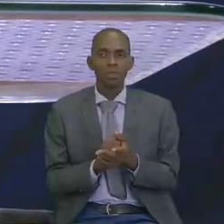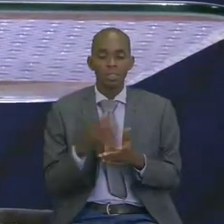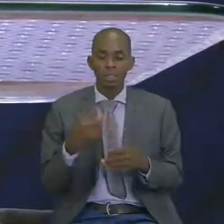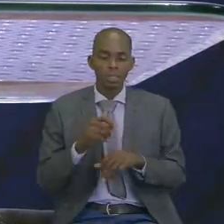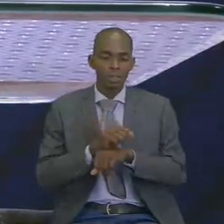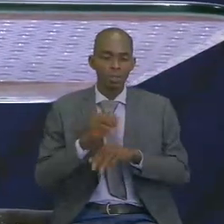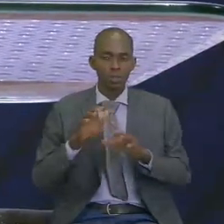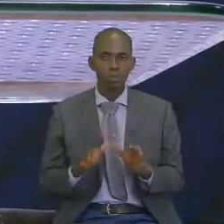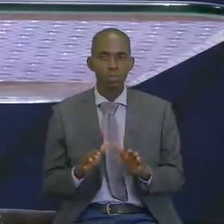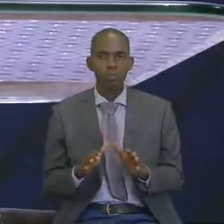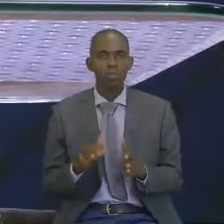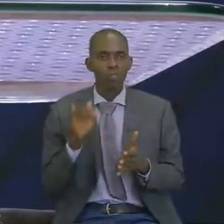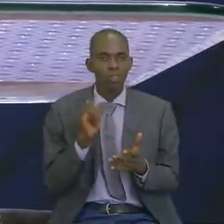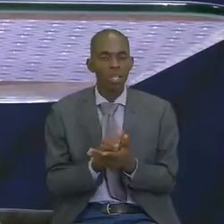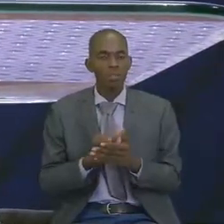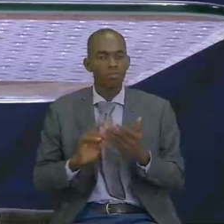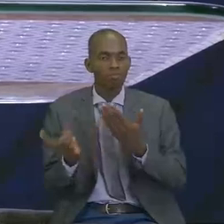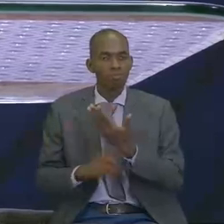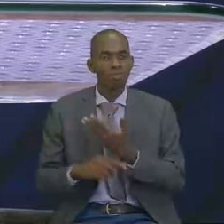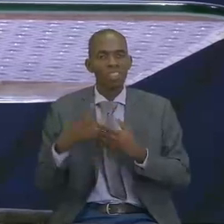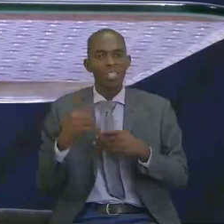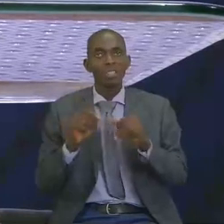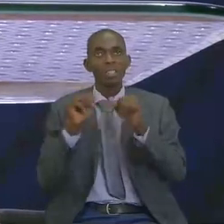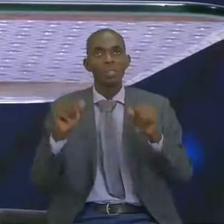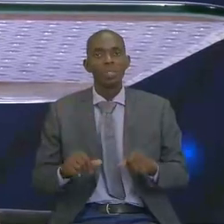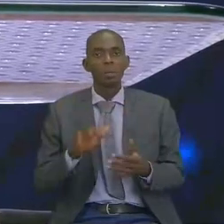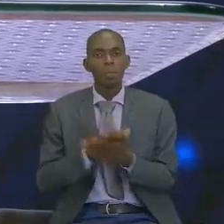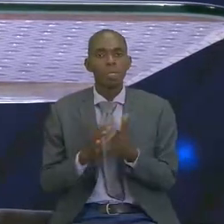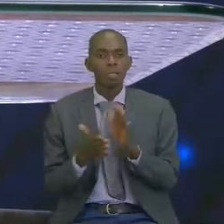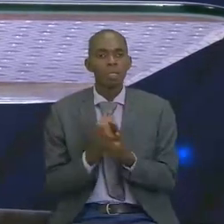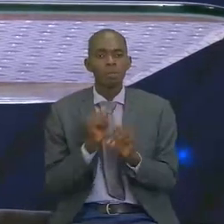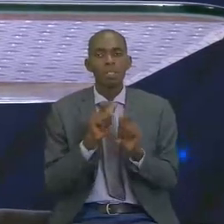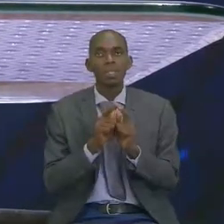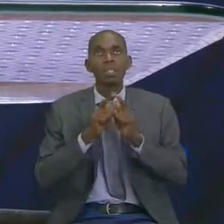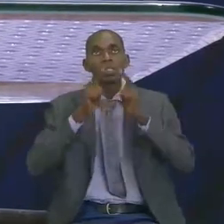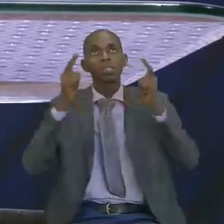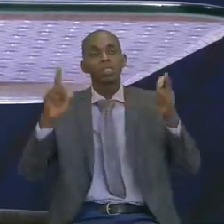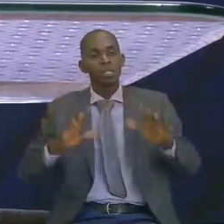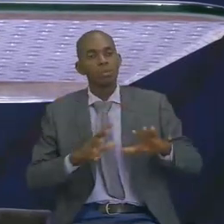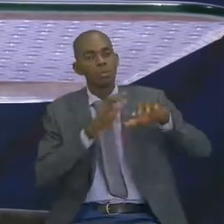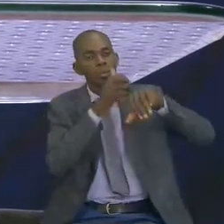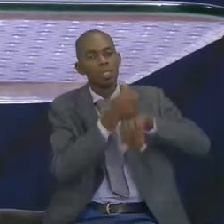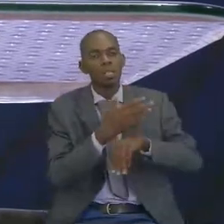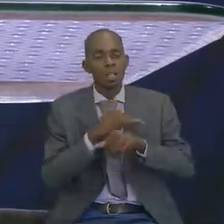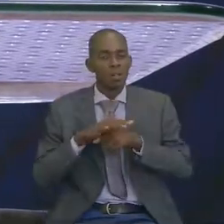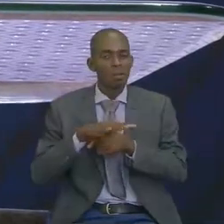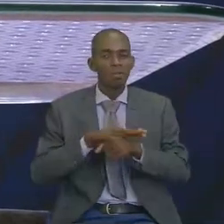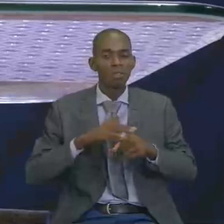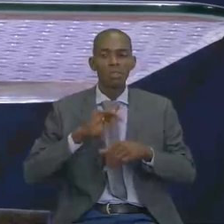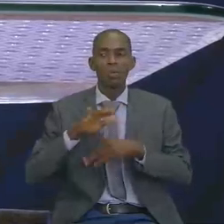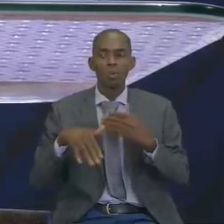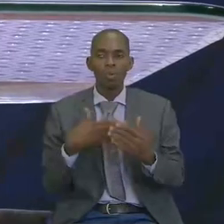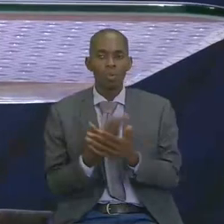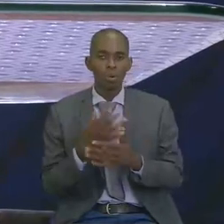Mais la pierre qui avait frappé la statue devint une grande montagne et remplit